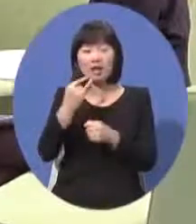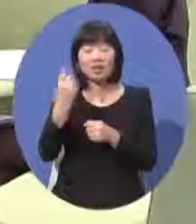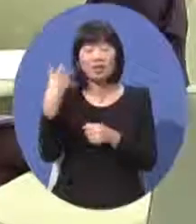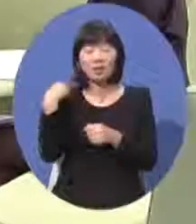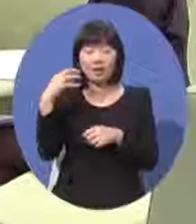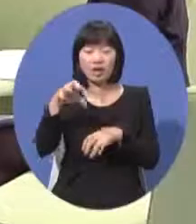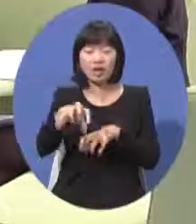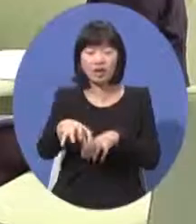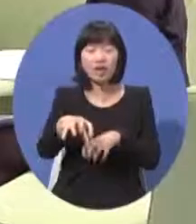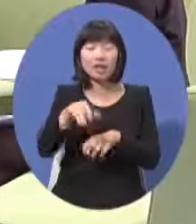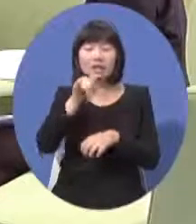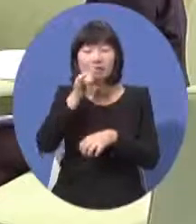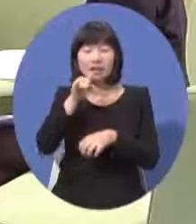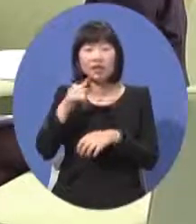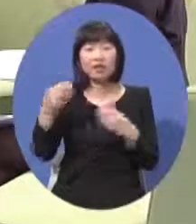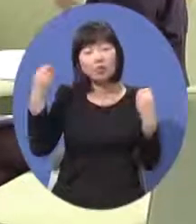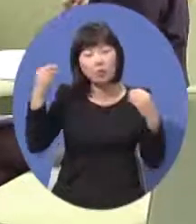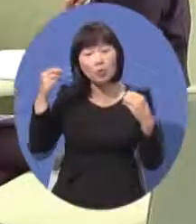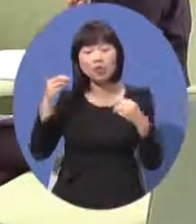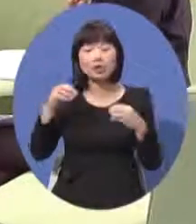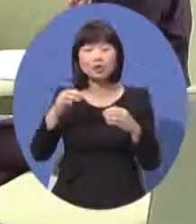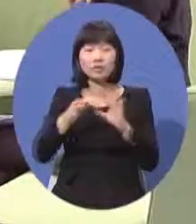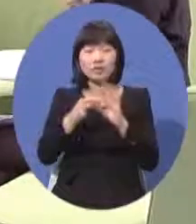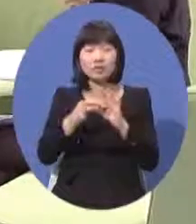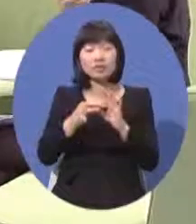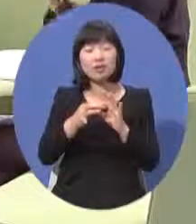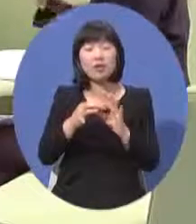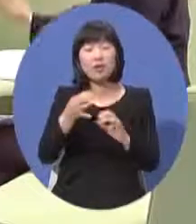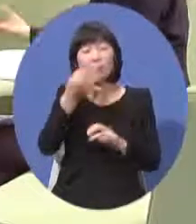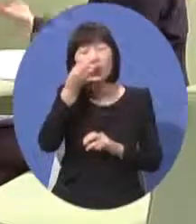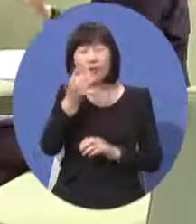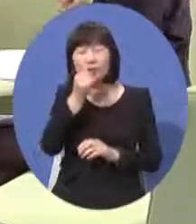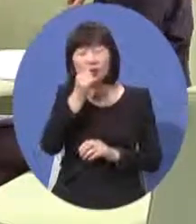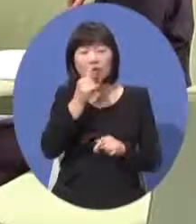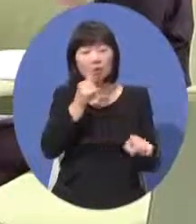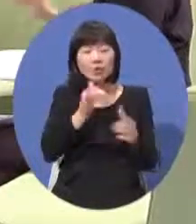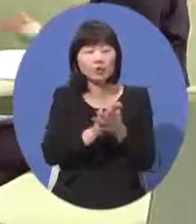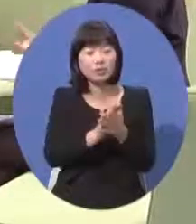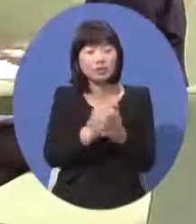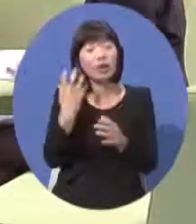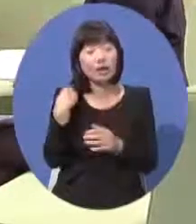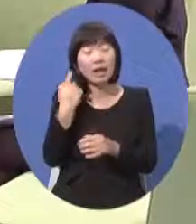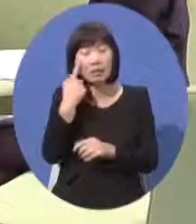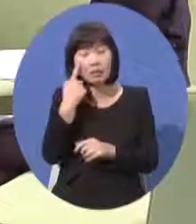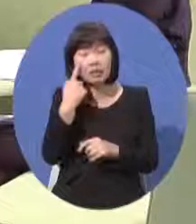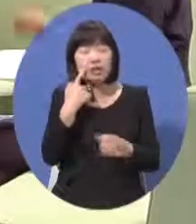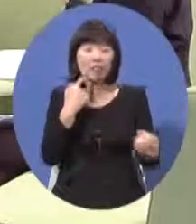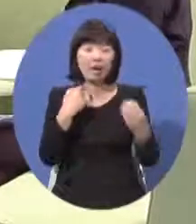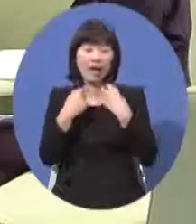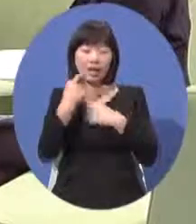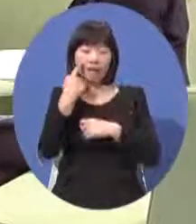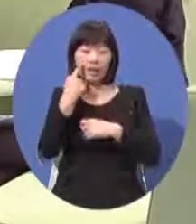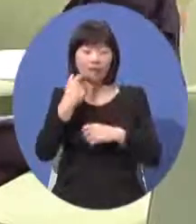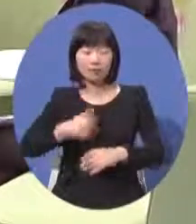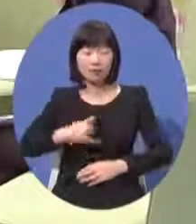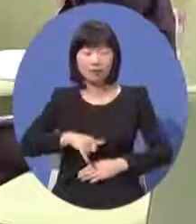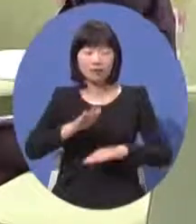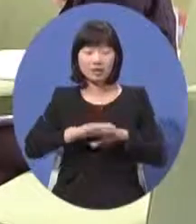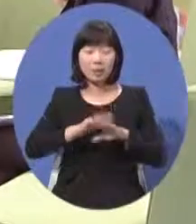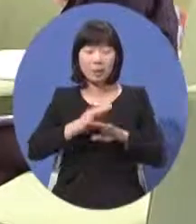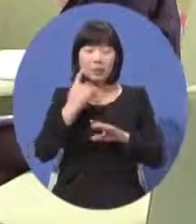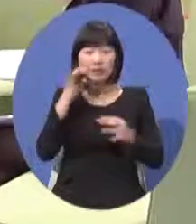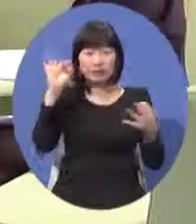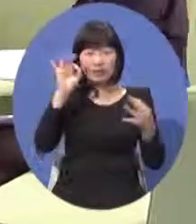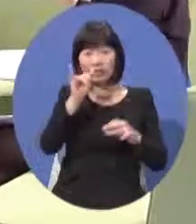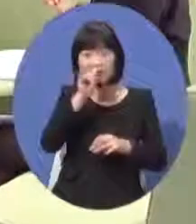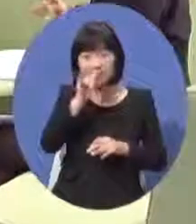바꿔서 역할 놀이를 해볼 수도 있어요. 내가 친구의 역할을 할 테니까 네가 한번 얘기를 해봐. 이런 식으로 한다든지 아이하고 손인형 같은 거